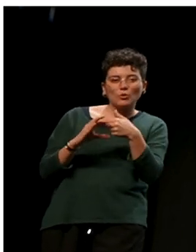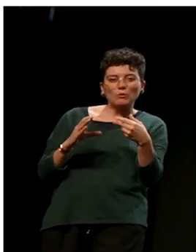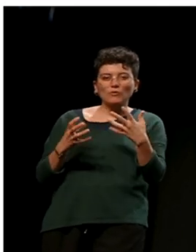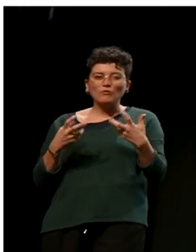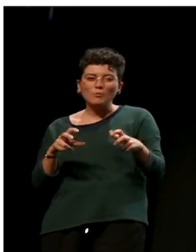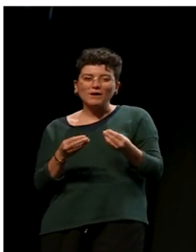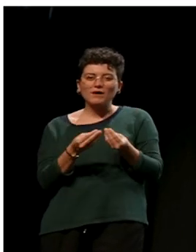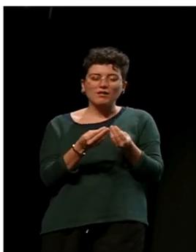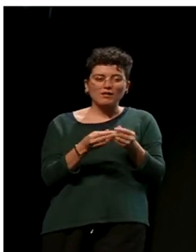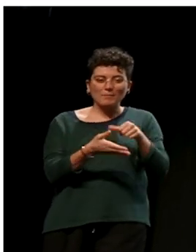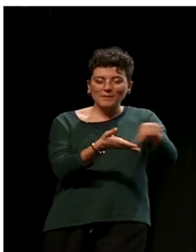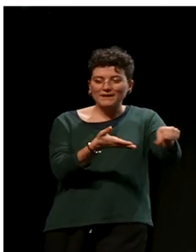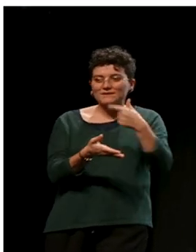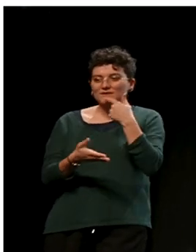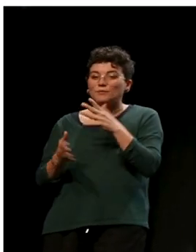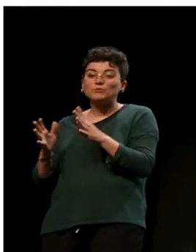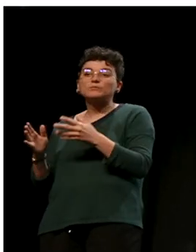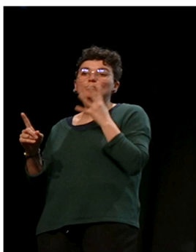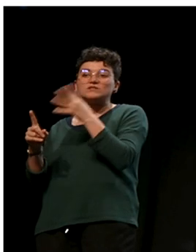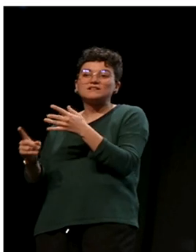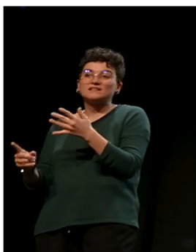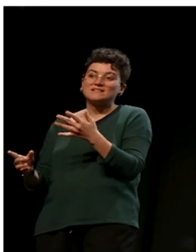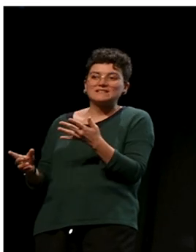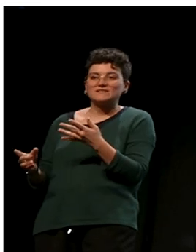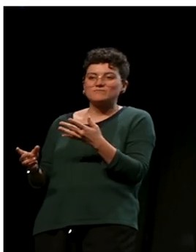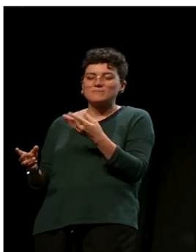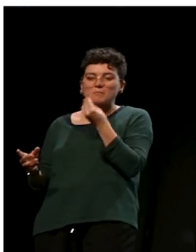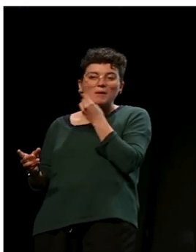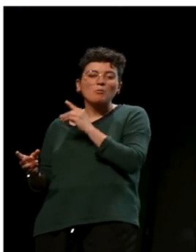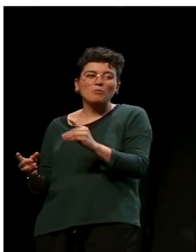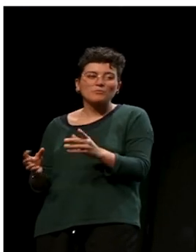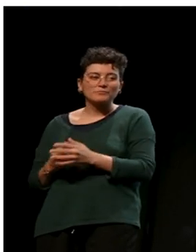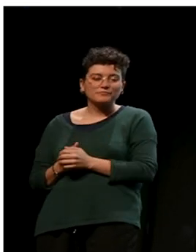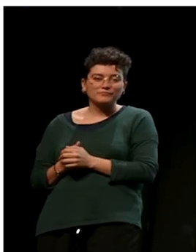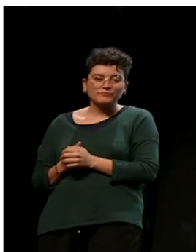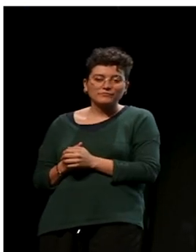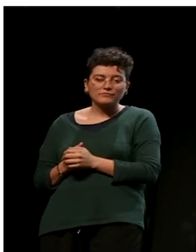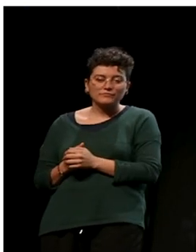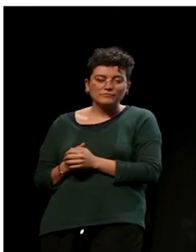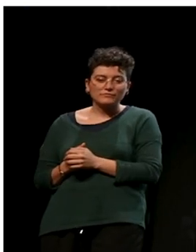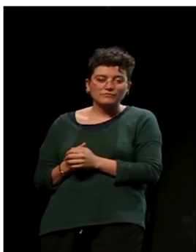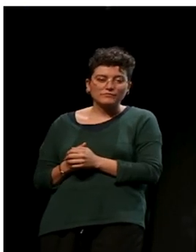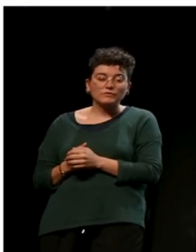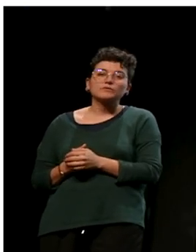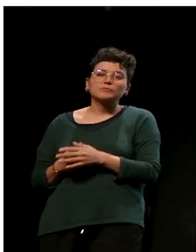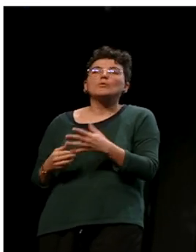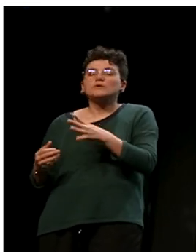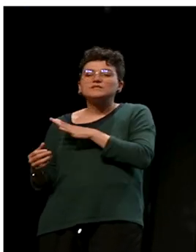À l'économie d'un projet et d'un jeu, 5 à 15 000 euros, alors la fourchette est très large parce que tu as des jeux à 10 balles, des jeux à 50,